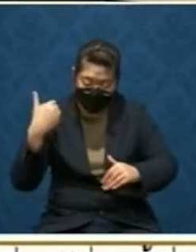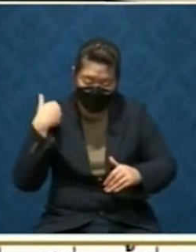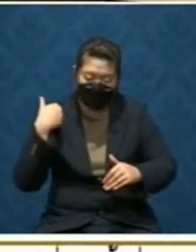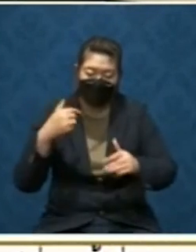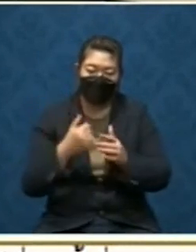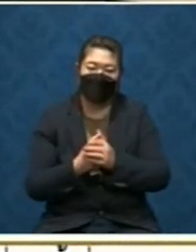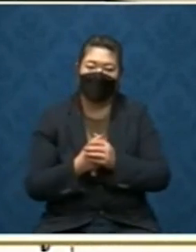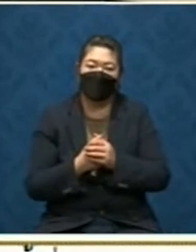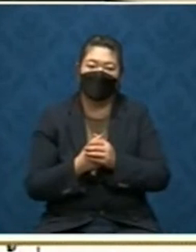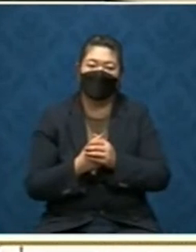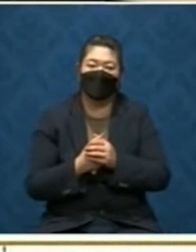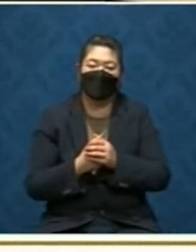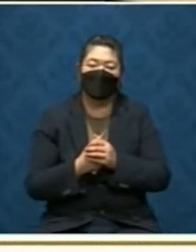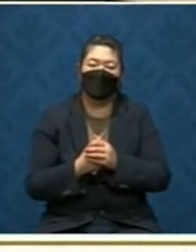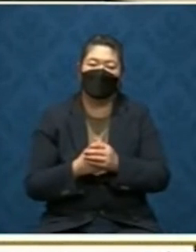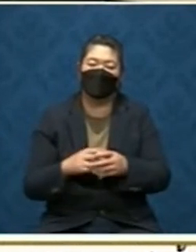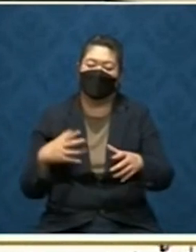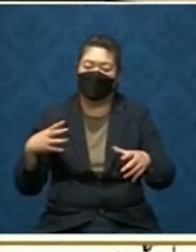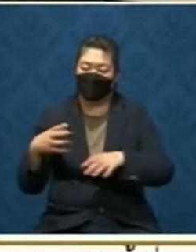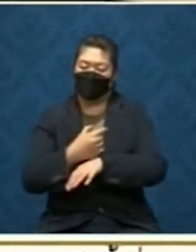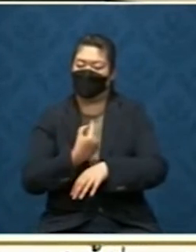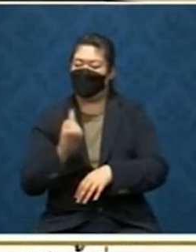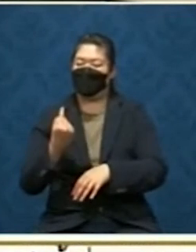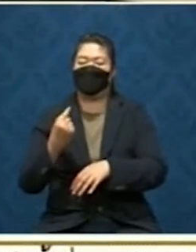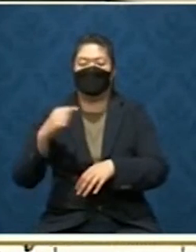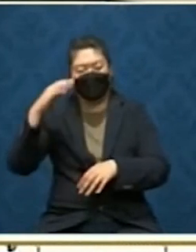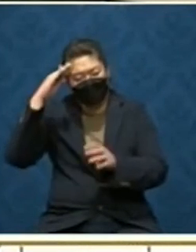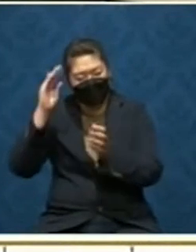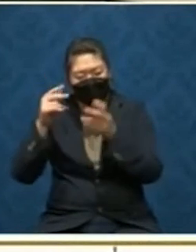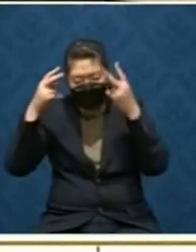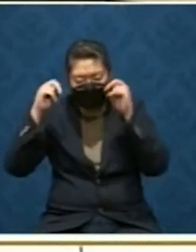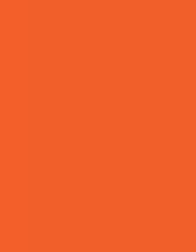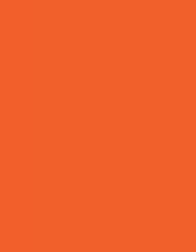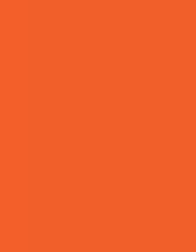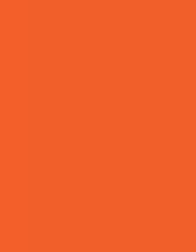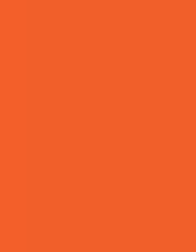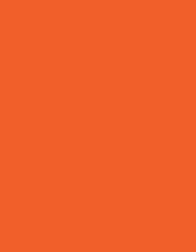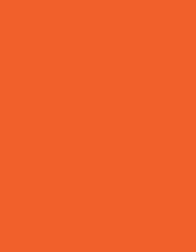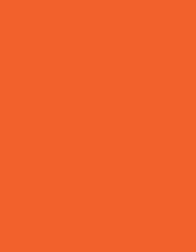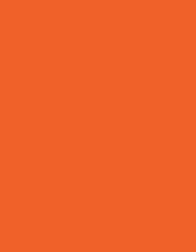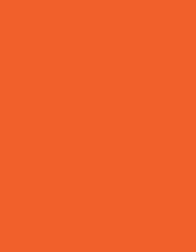งเพื่ออนาคตทางการเมืองของพลเอกประยุทธ์จันทร์โอชารัฐบาลค่ะขอบคุณค่ะ